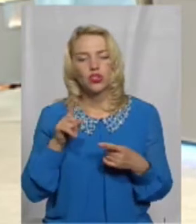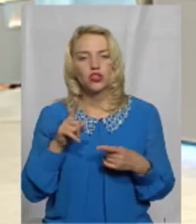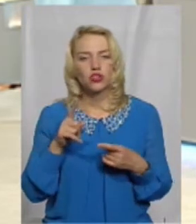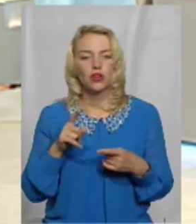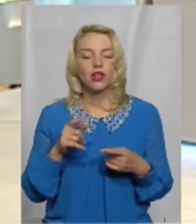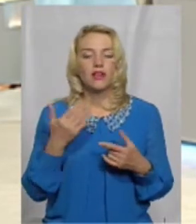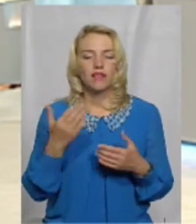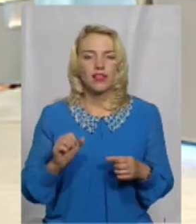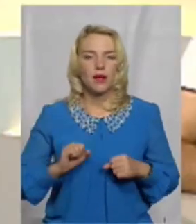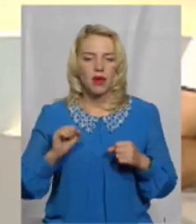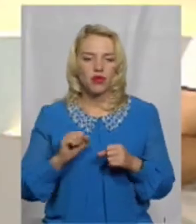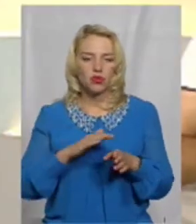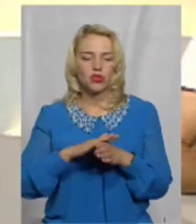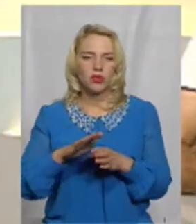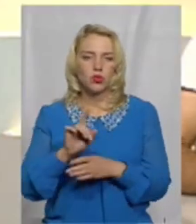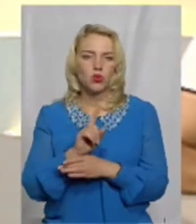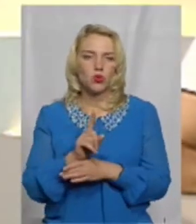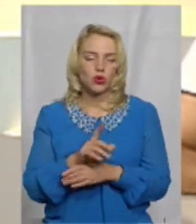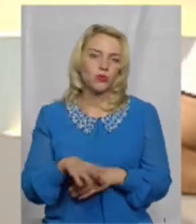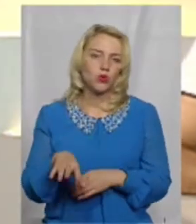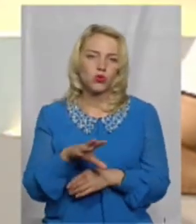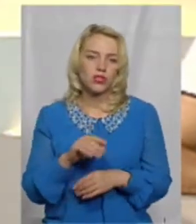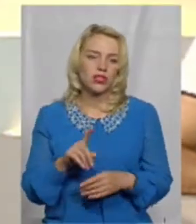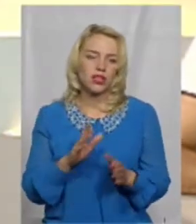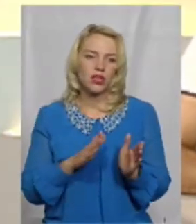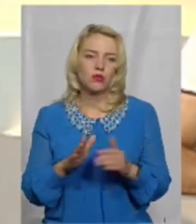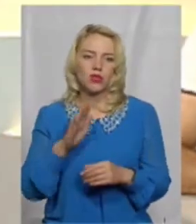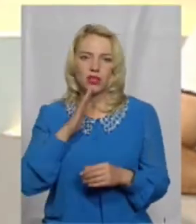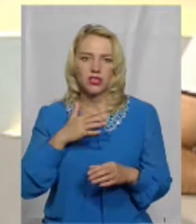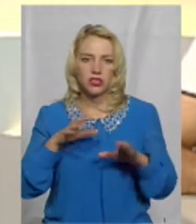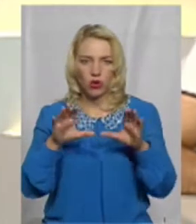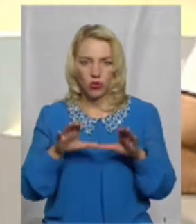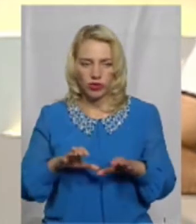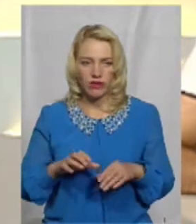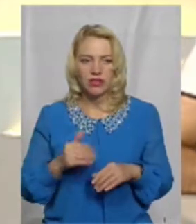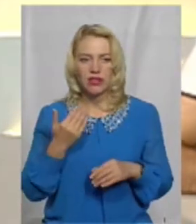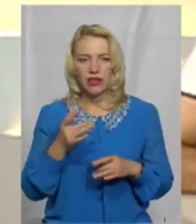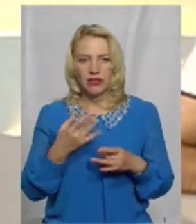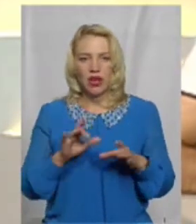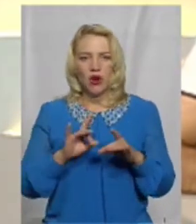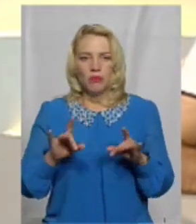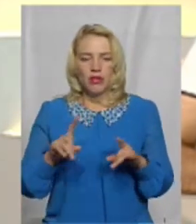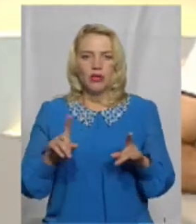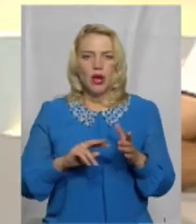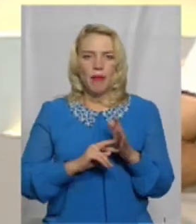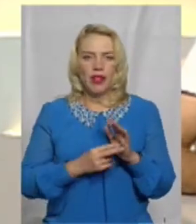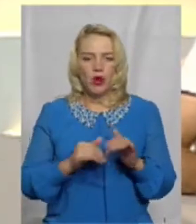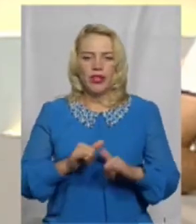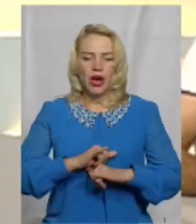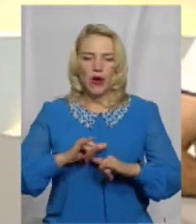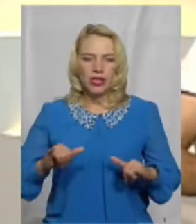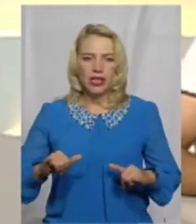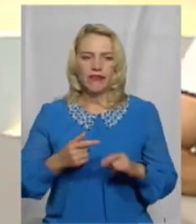намагаєтесь дотримуватись норму всіх норм, які регламентує наше чинне законодавство. Ви вже розповіли, що плануєте дещо